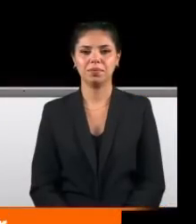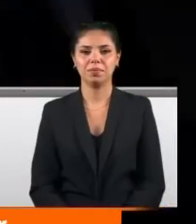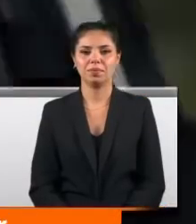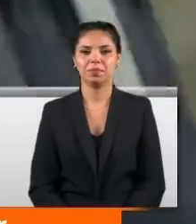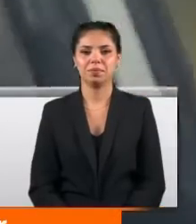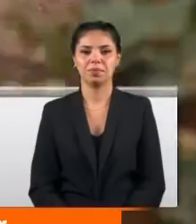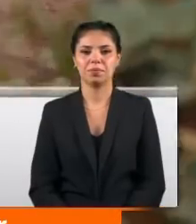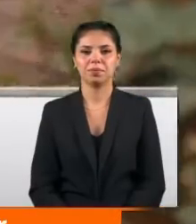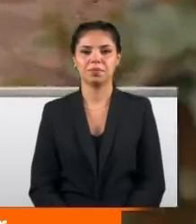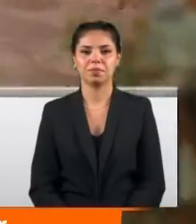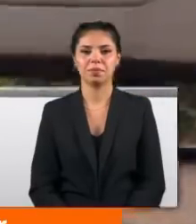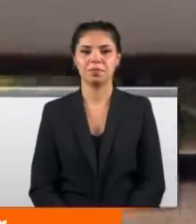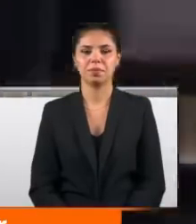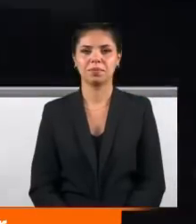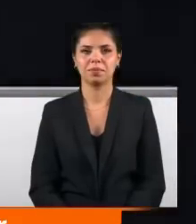Nikah başladı mı?